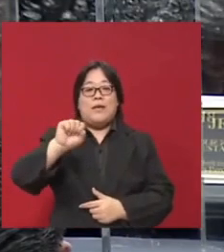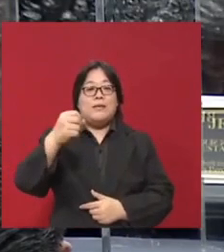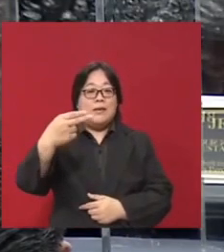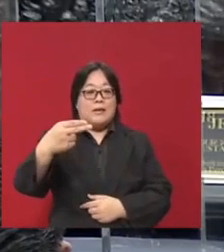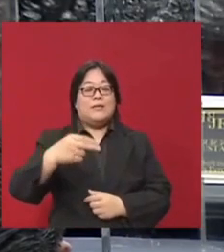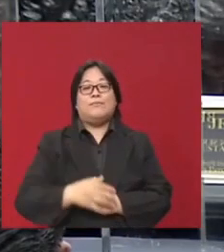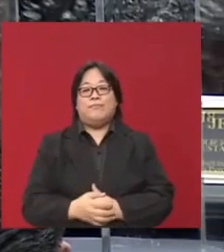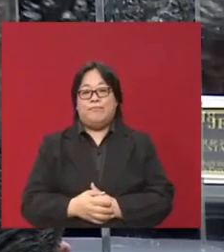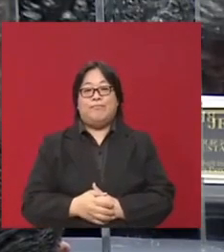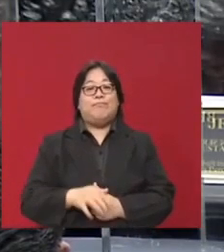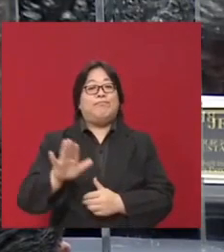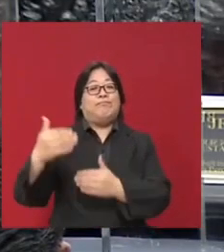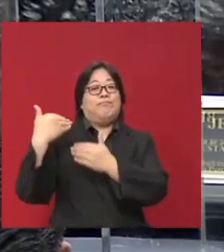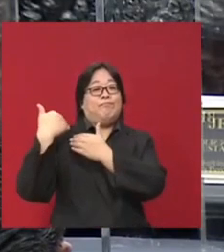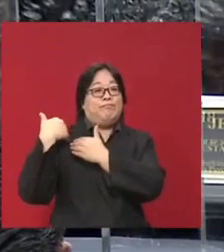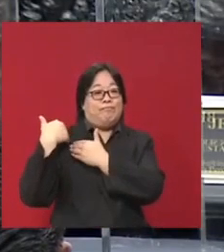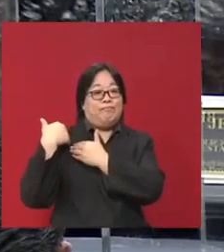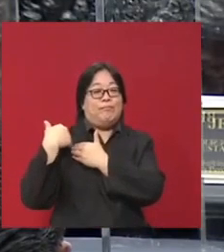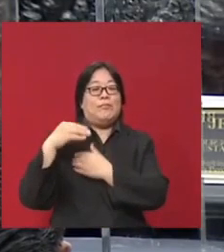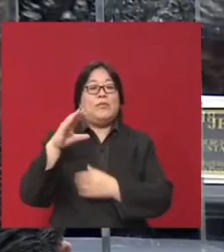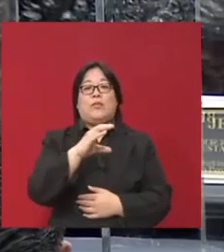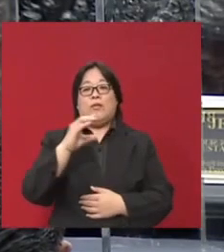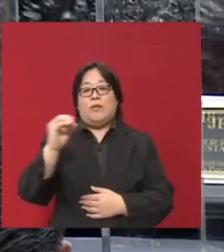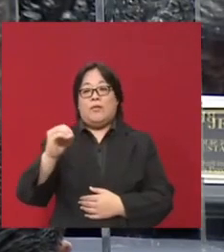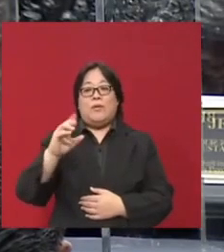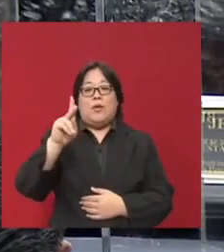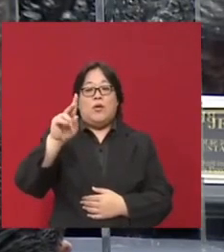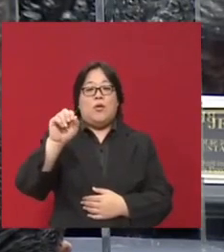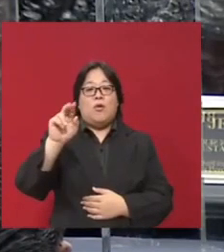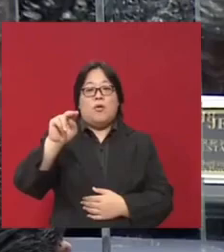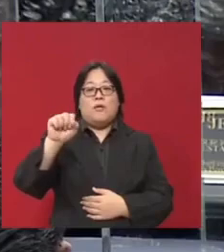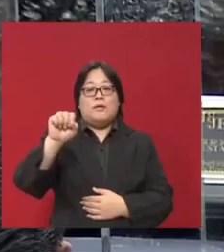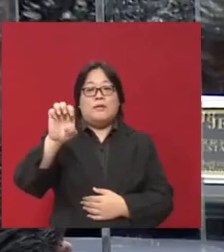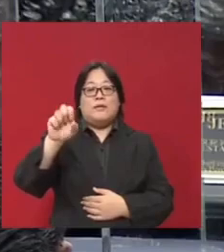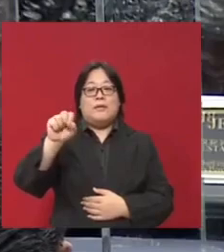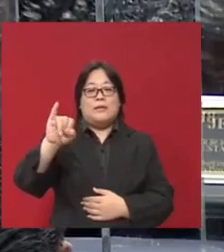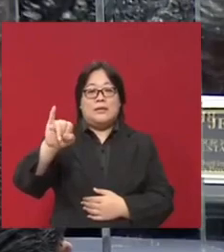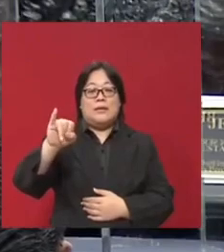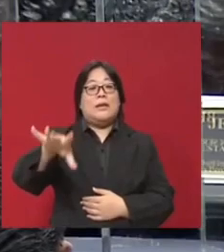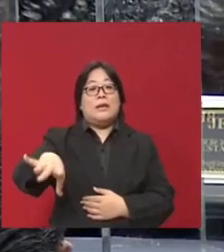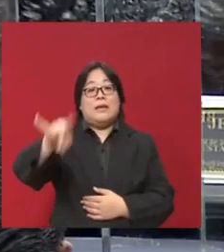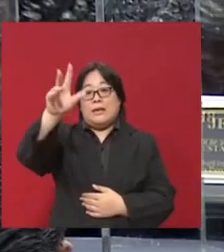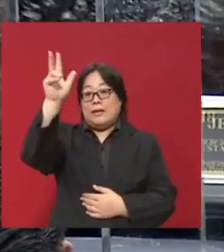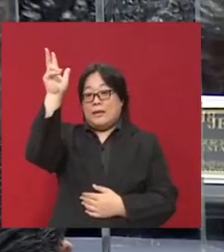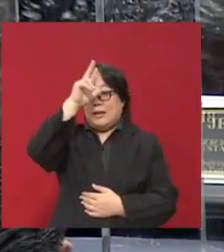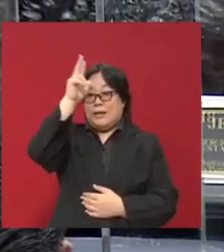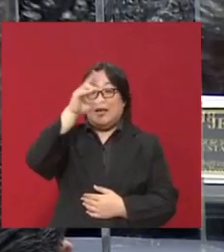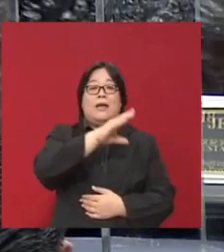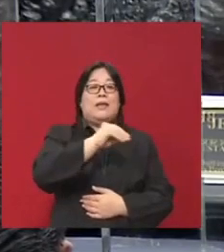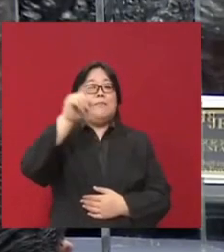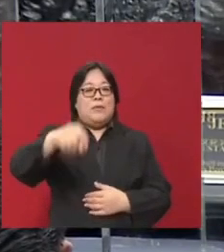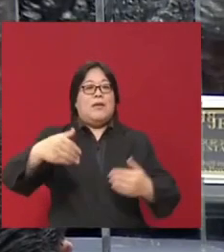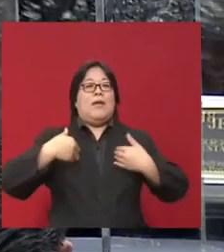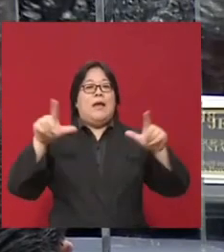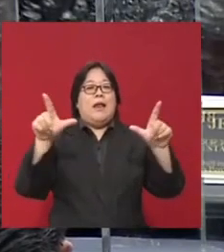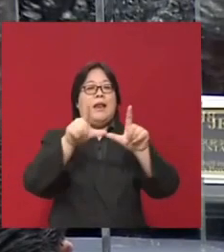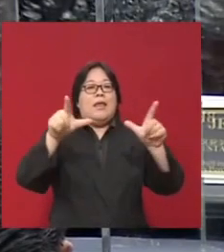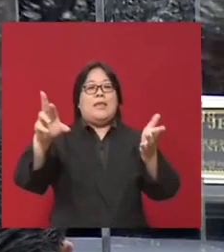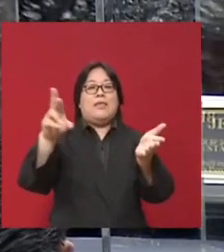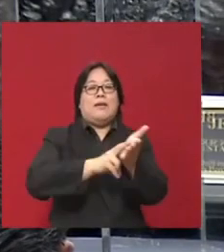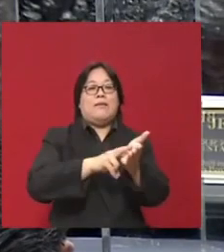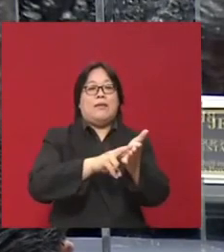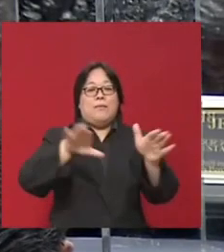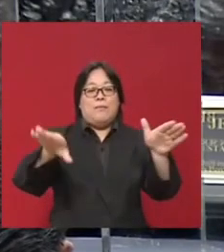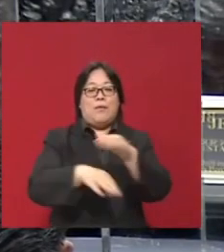yang dikendalikan dan dilaksanakan oleh Sarekat konsesi yang dilantik oleh pihak kerajaan dan perlu mempunyai nilai Sin